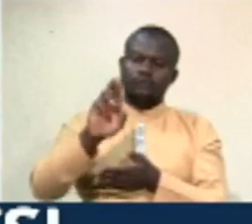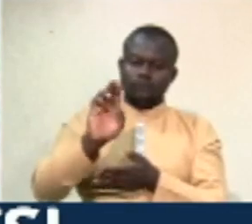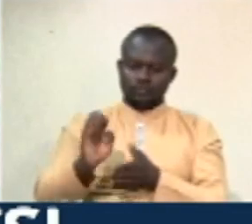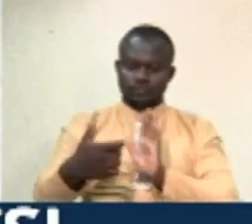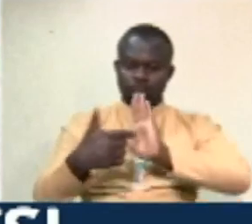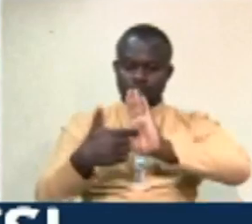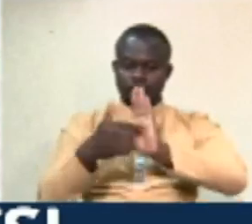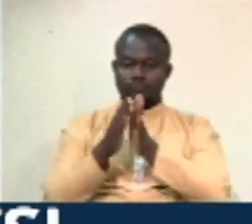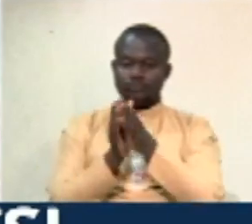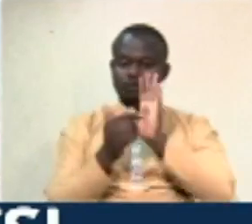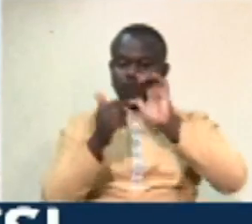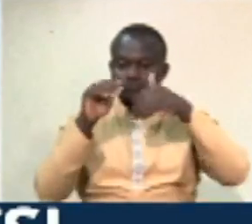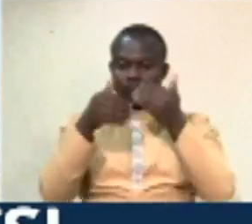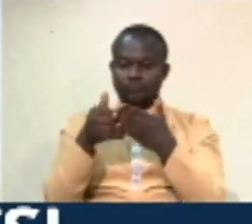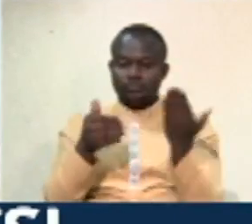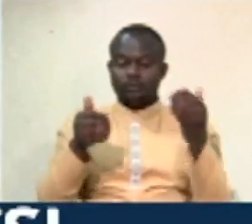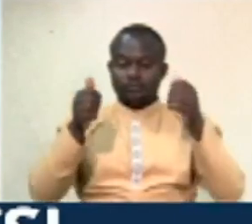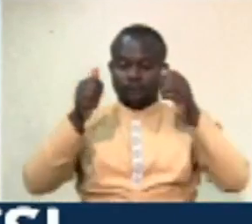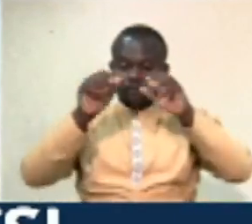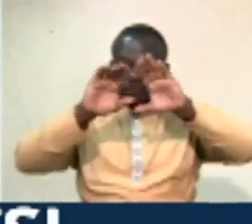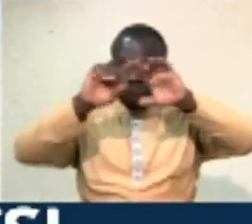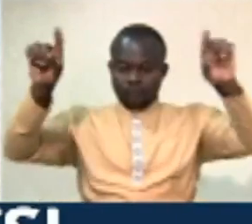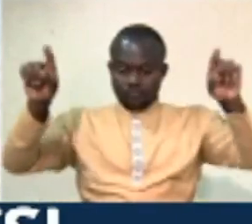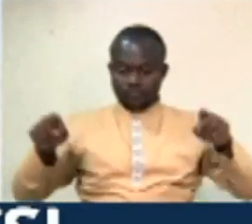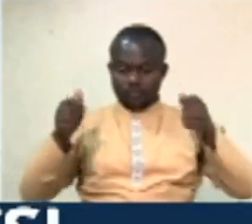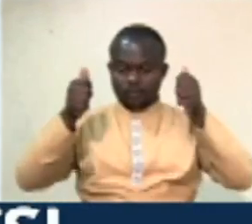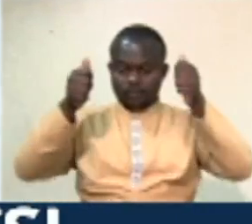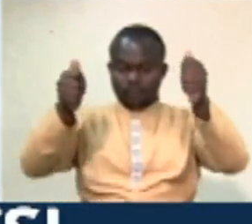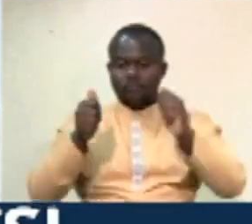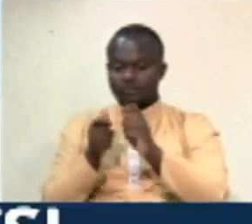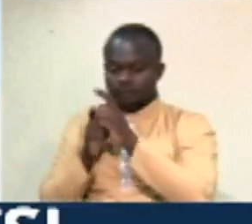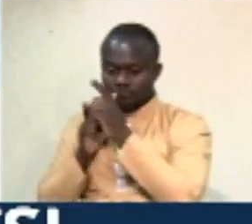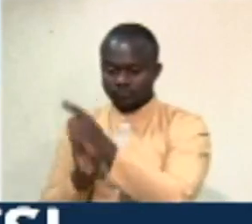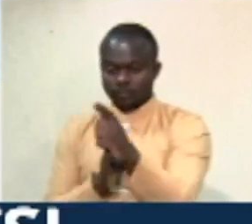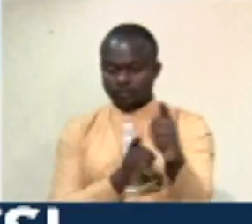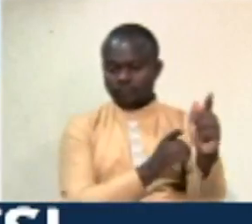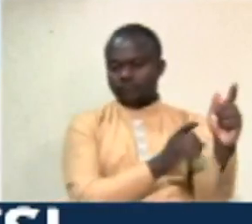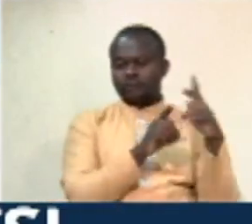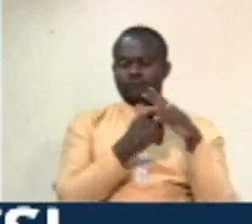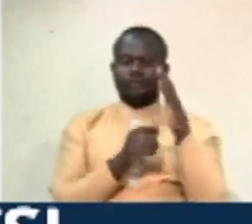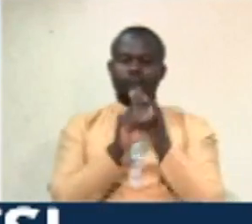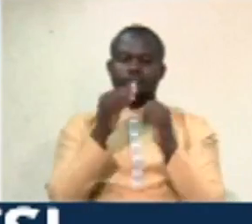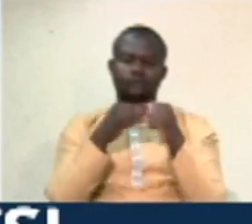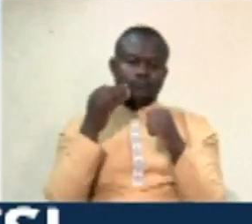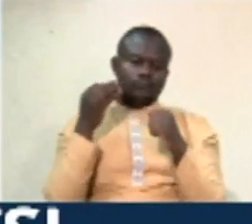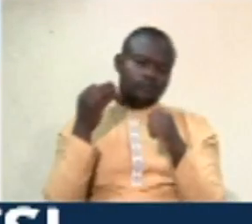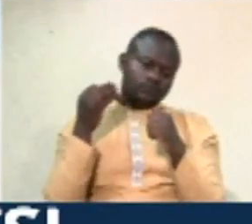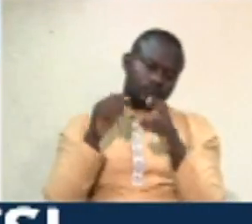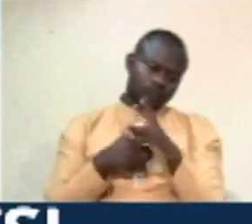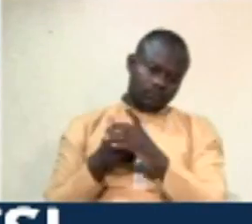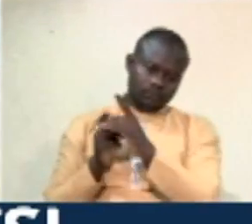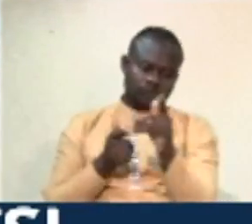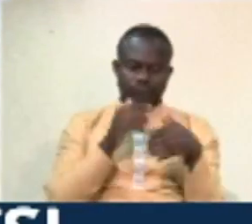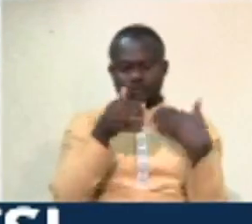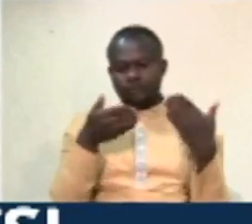ibimenyetso by'amateka bigaragaza ko ku rukuta rw'iri shuri hari amasasu guhera ku itariki ya 8 yatangiye kuvugira ahangaha